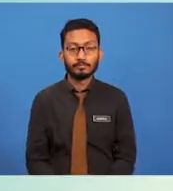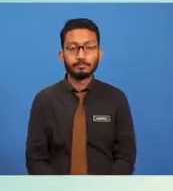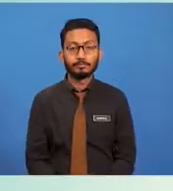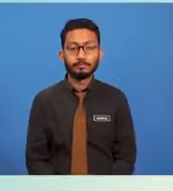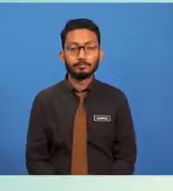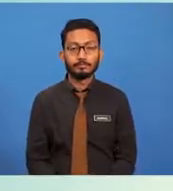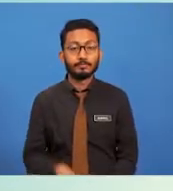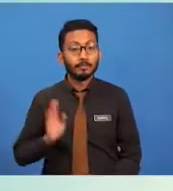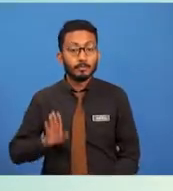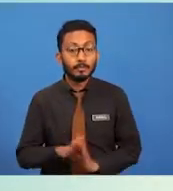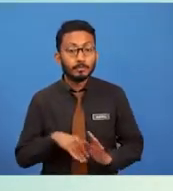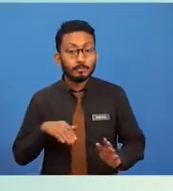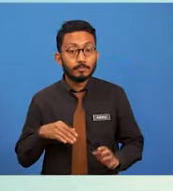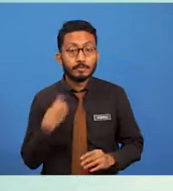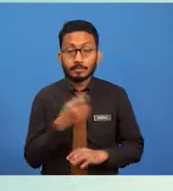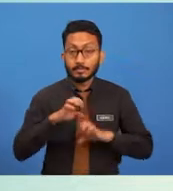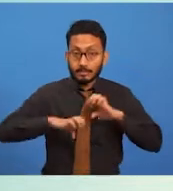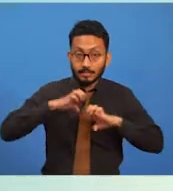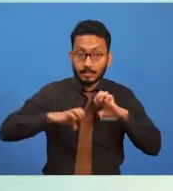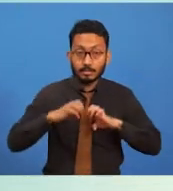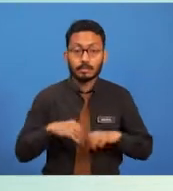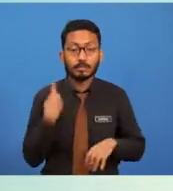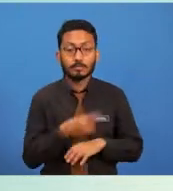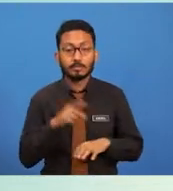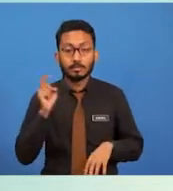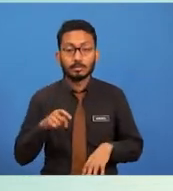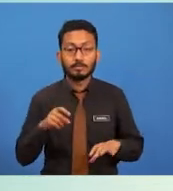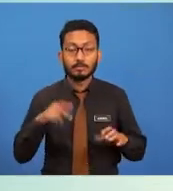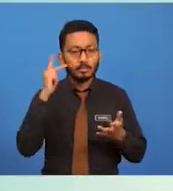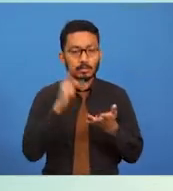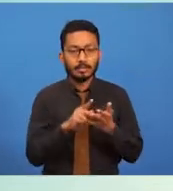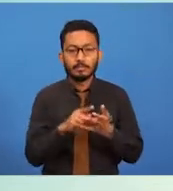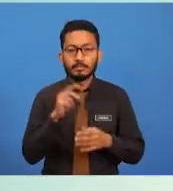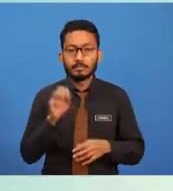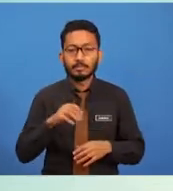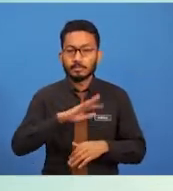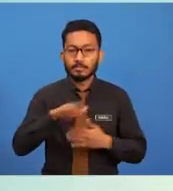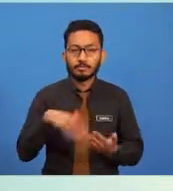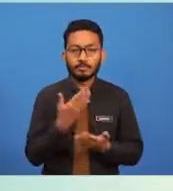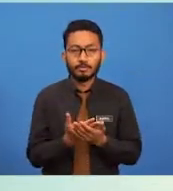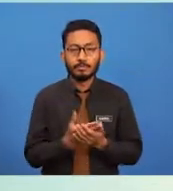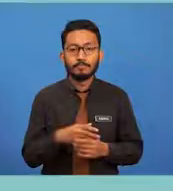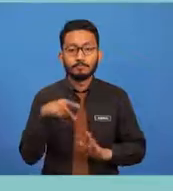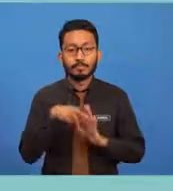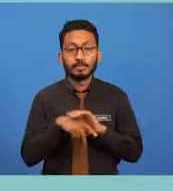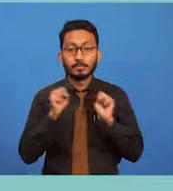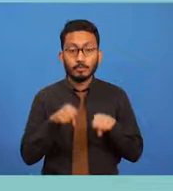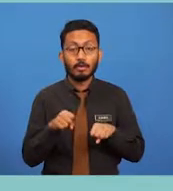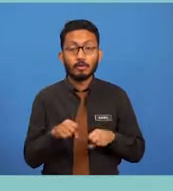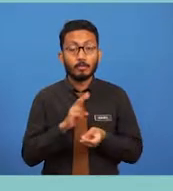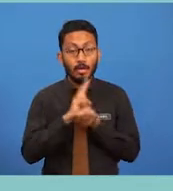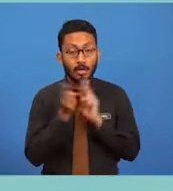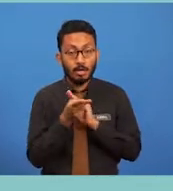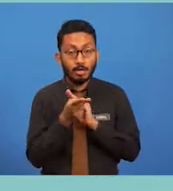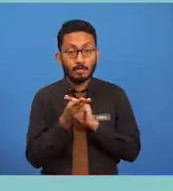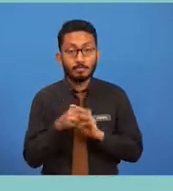Sebelum menjalankan eksperimen, kita mesti mengenal pasti semua pemboleh ubah. Pemboleh